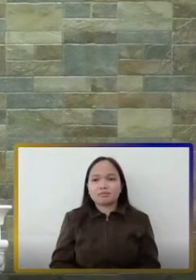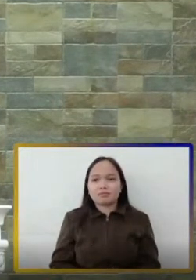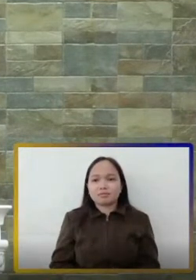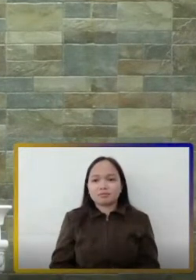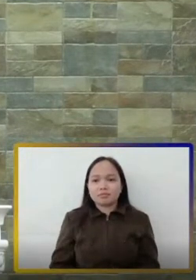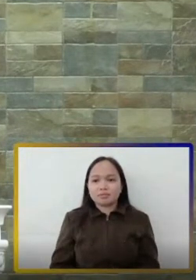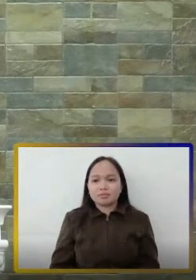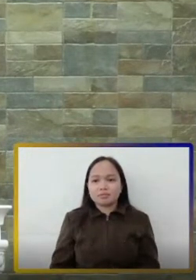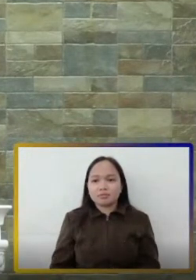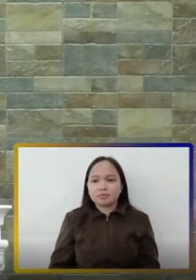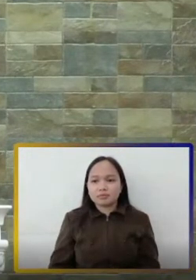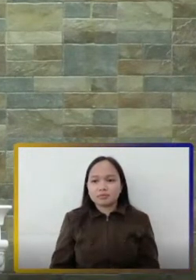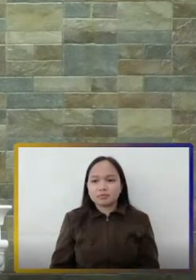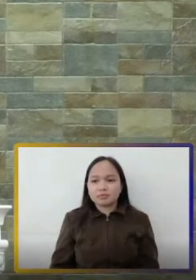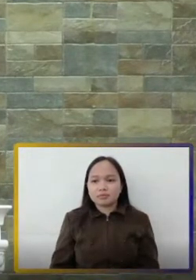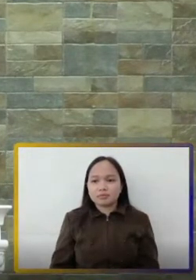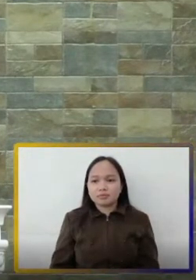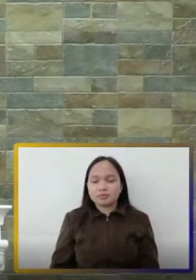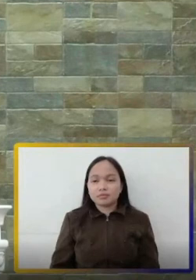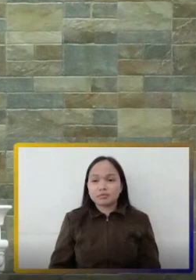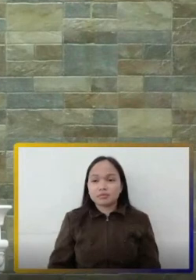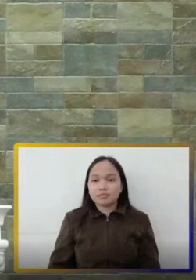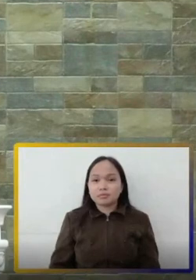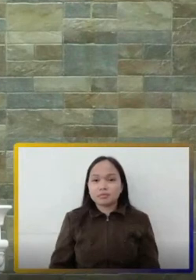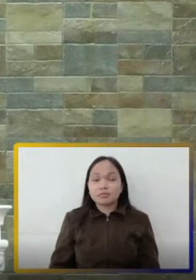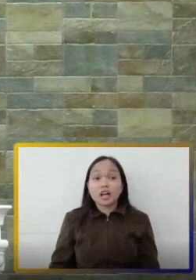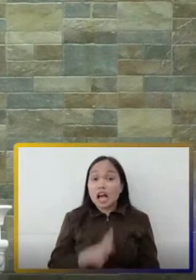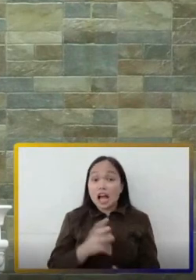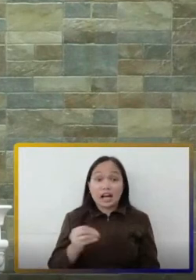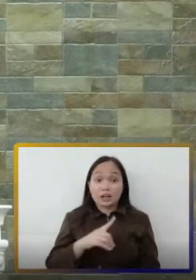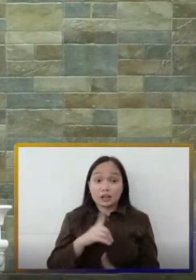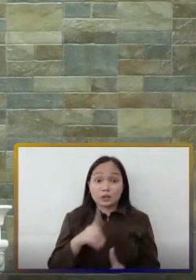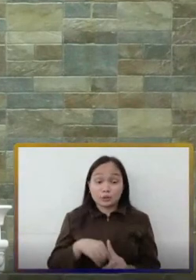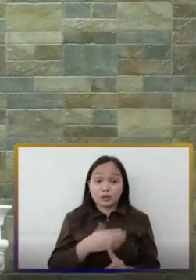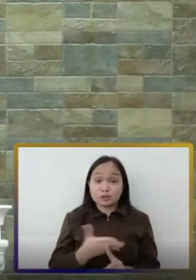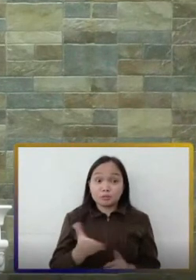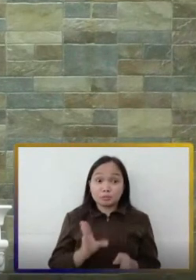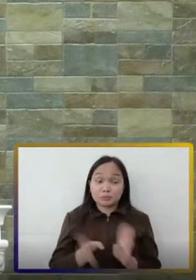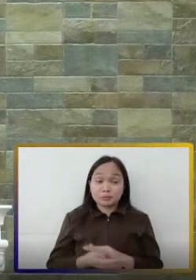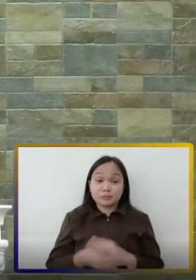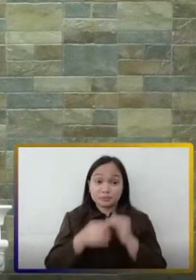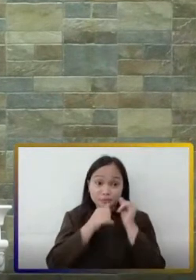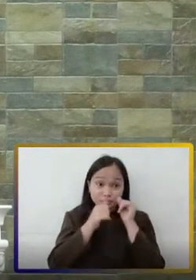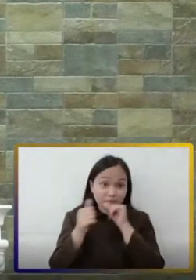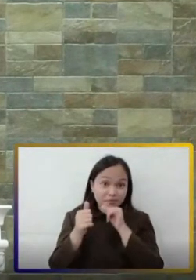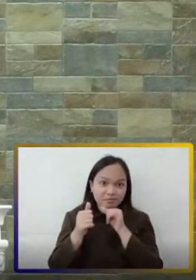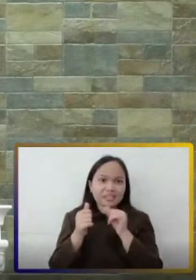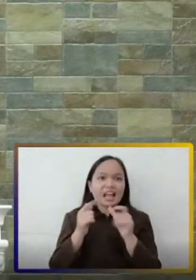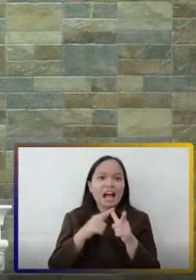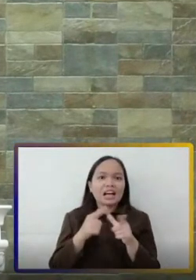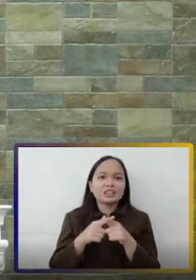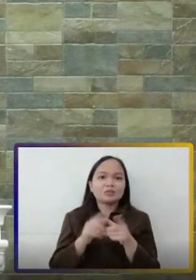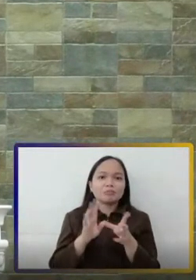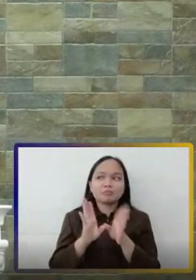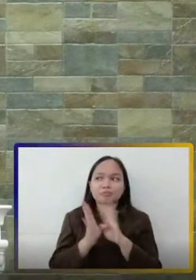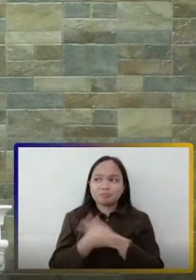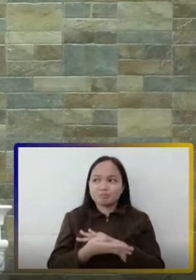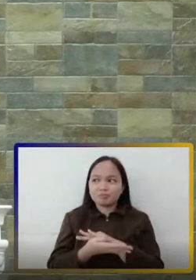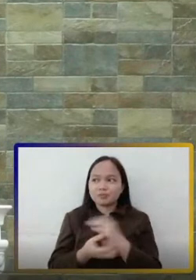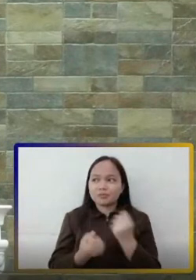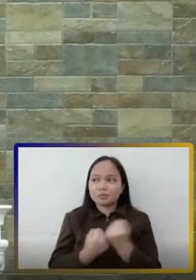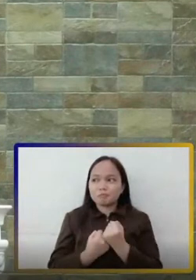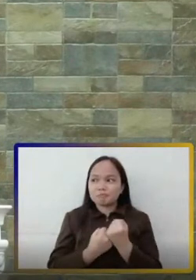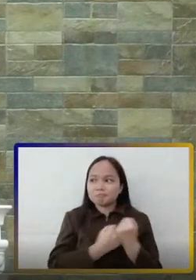You understand that? At pagka kayo'y addict na, supporter na kayo ng